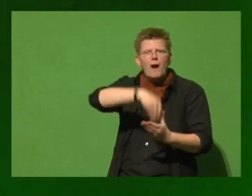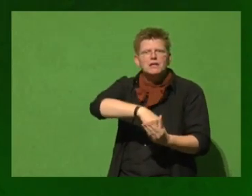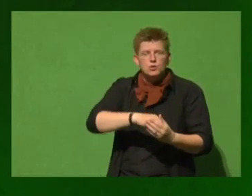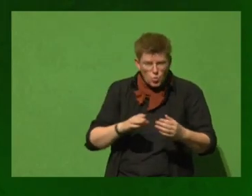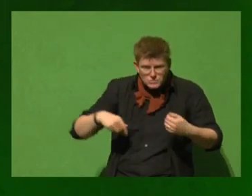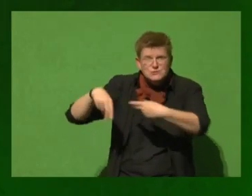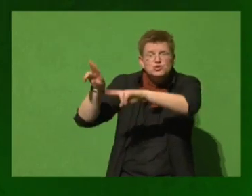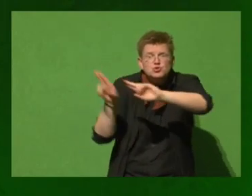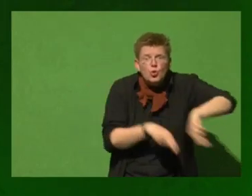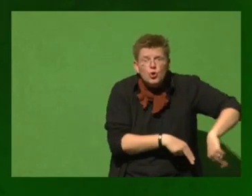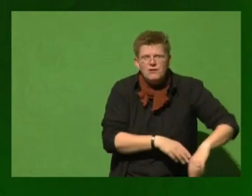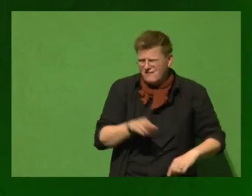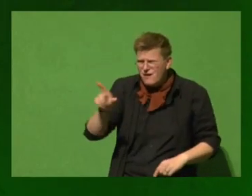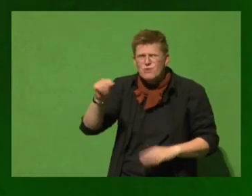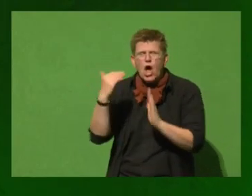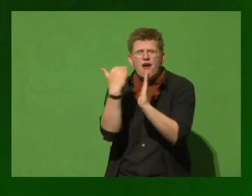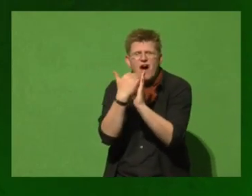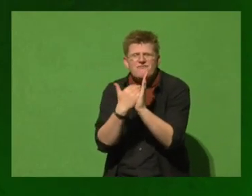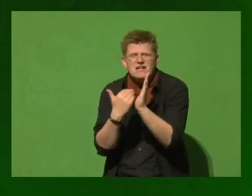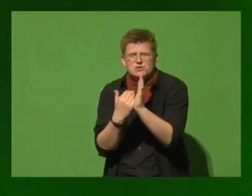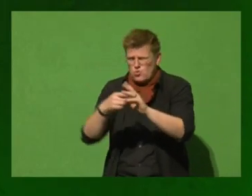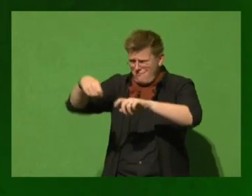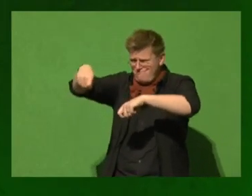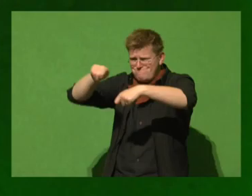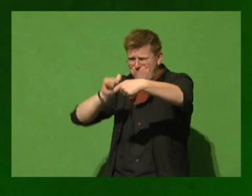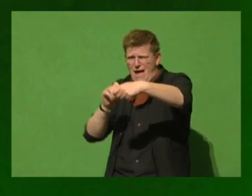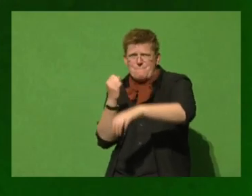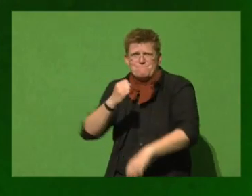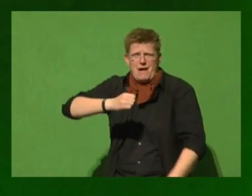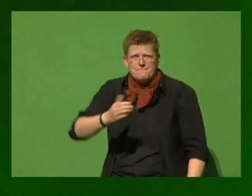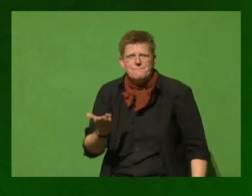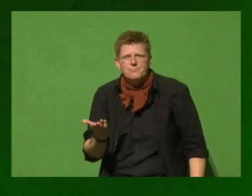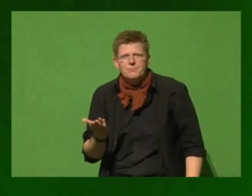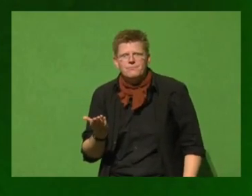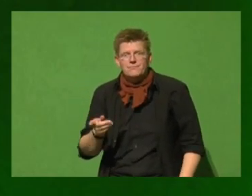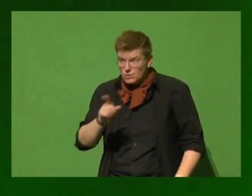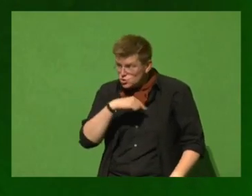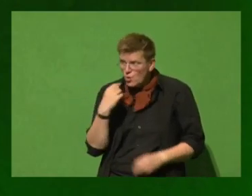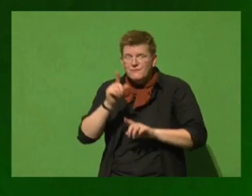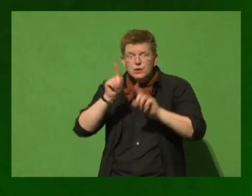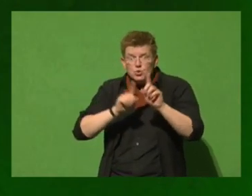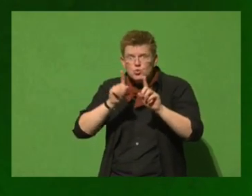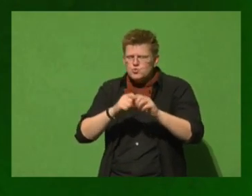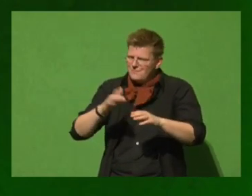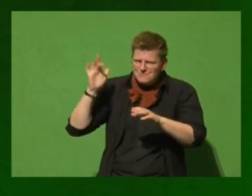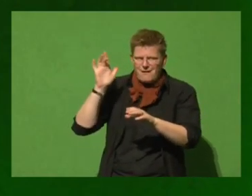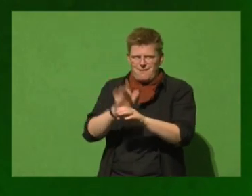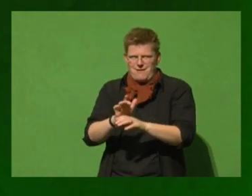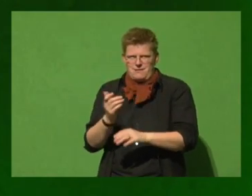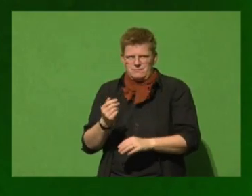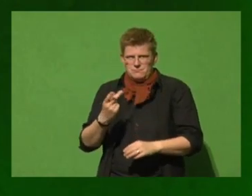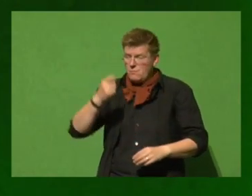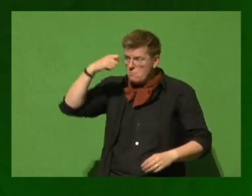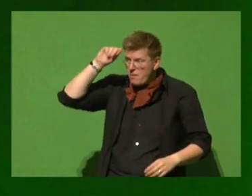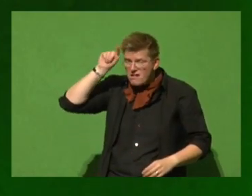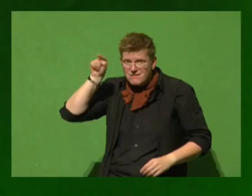entgegen und wir Grüne leisten dort Widerstand in Brüssel, in Berlin und in Düsseldorf. Denn wenn es um den Schutz